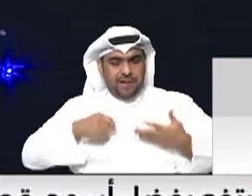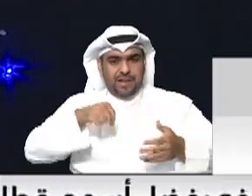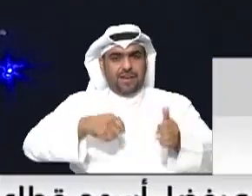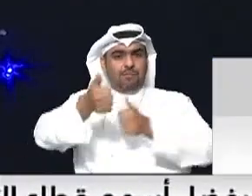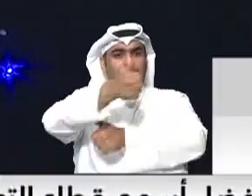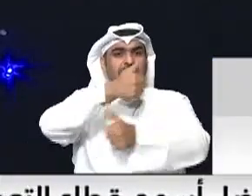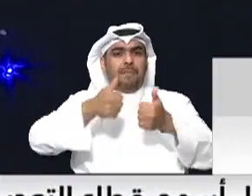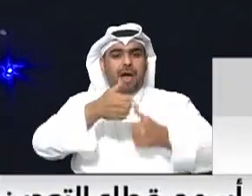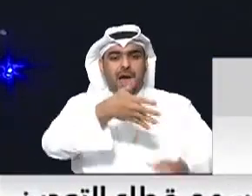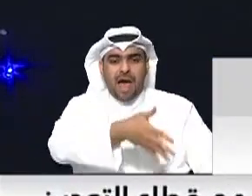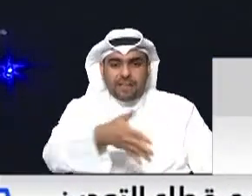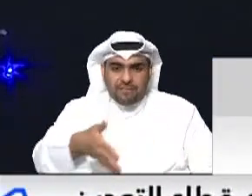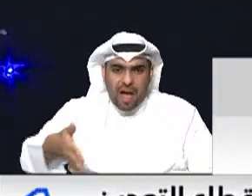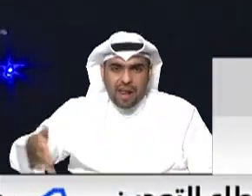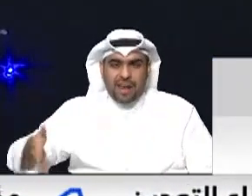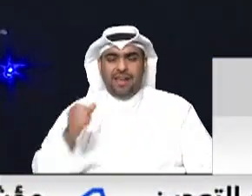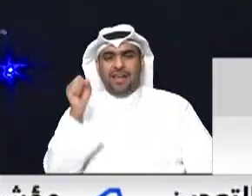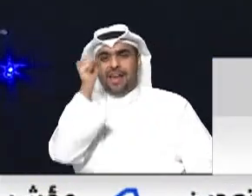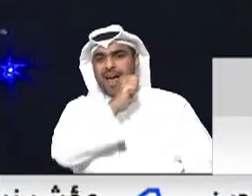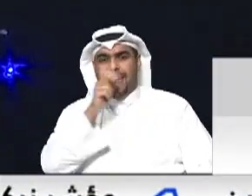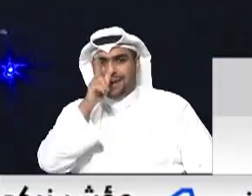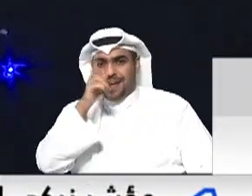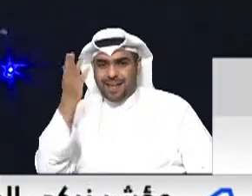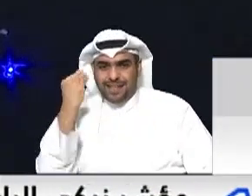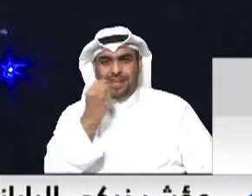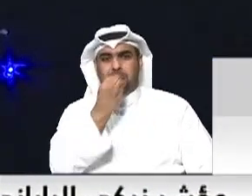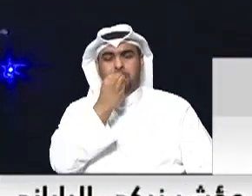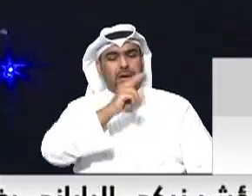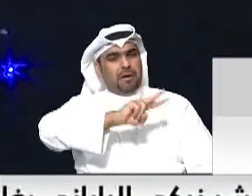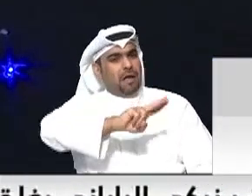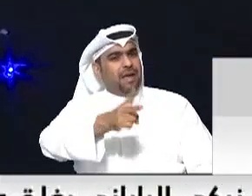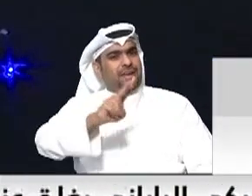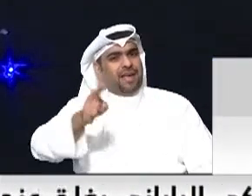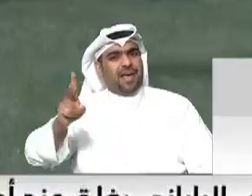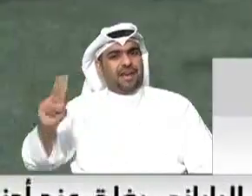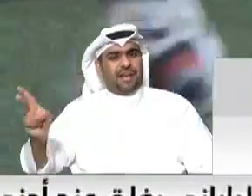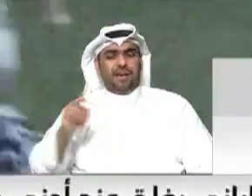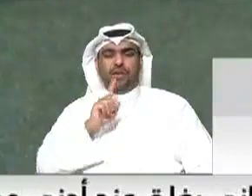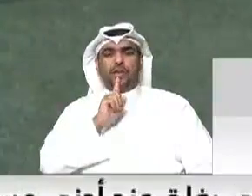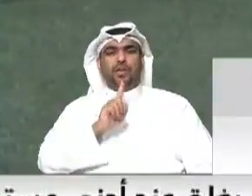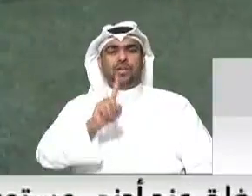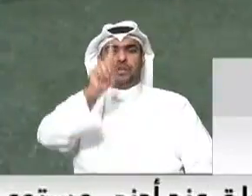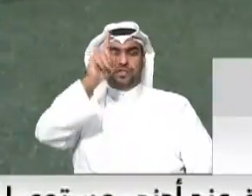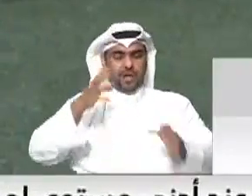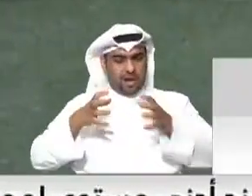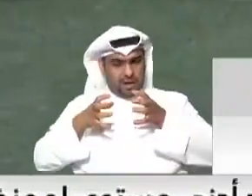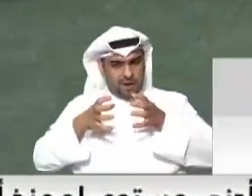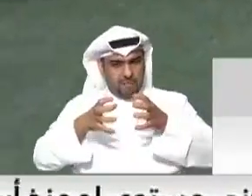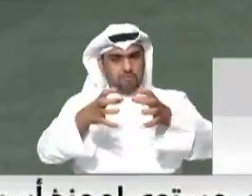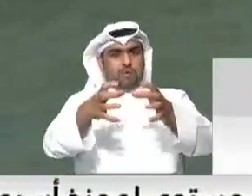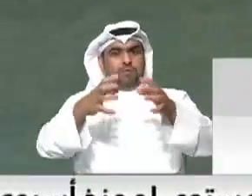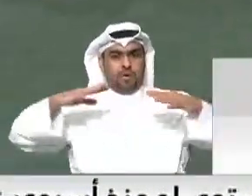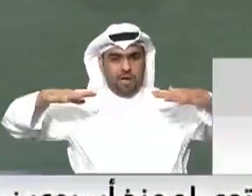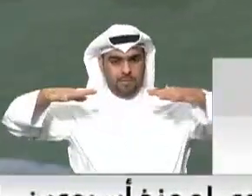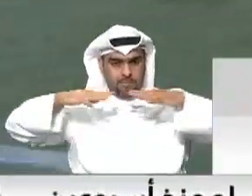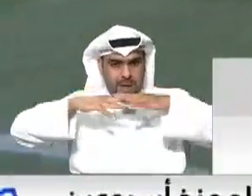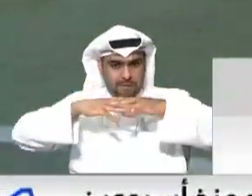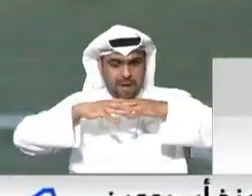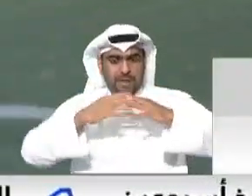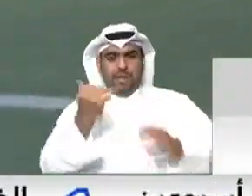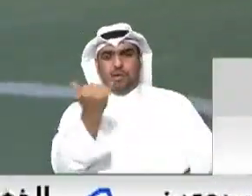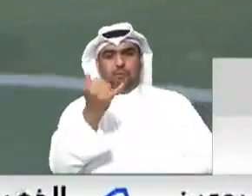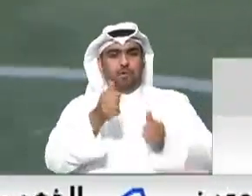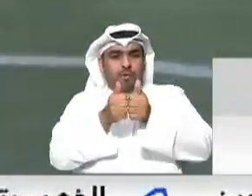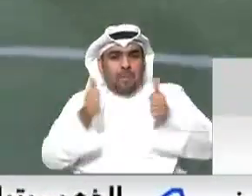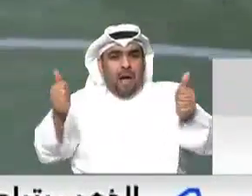شارك وبكل ان شاء الله المجموعه كلها ان شاء الله تتضافر من اجل البهجه والفرحه